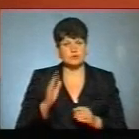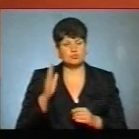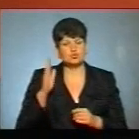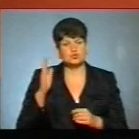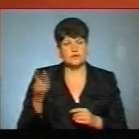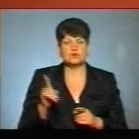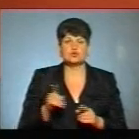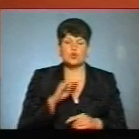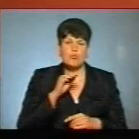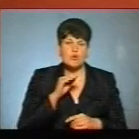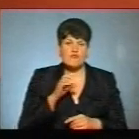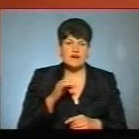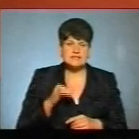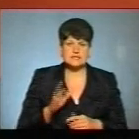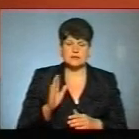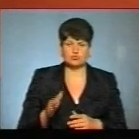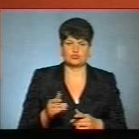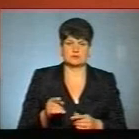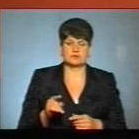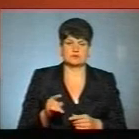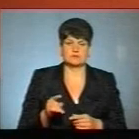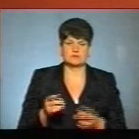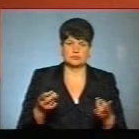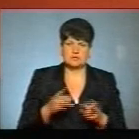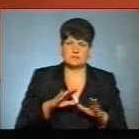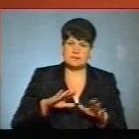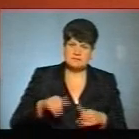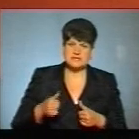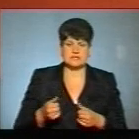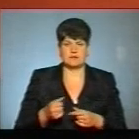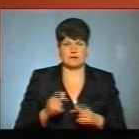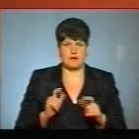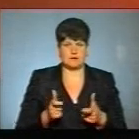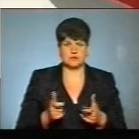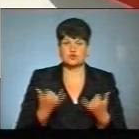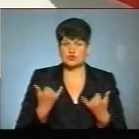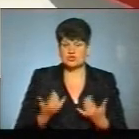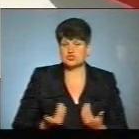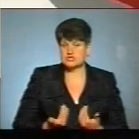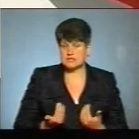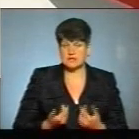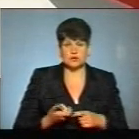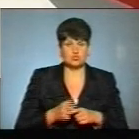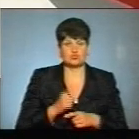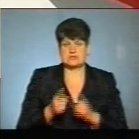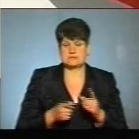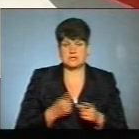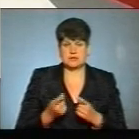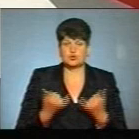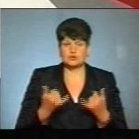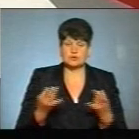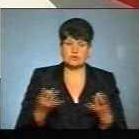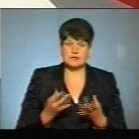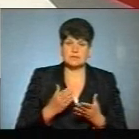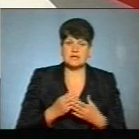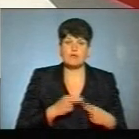щодо професій, які будуть затребувані після карантину? Сьогодні життя так дуже кардинально змінилося. Сьогодні є потреба